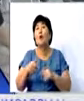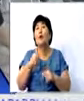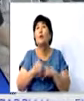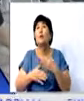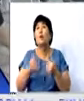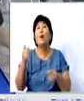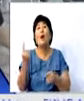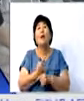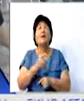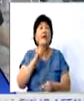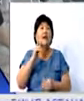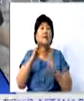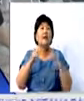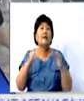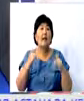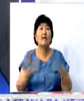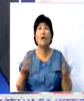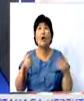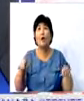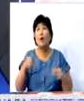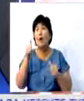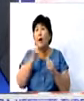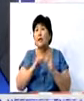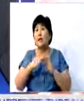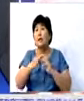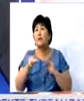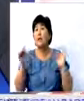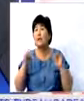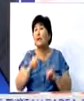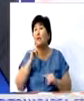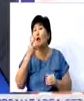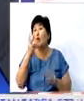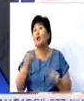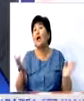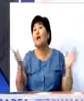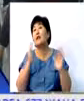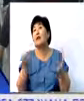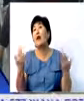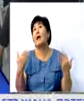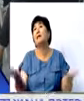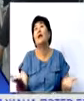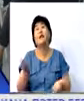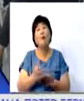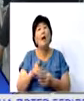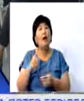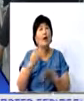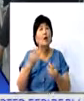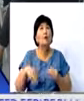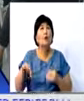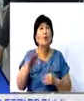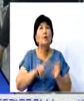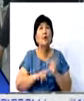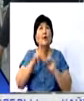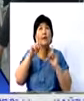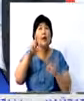биыл алғаш рет жастар лагері құрылып отыр. Мұнда әрбір елді мекеннен жиылған жастар 3 күн бойы табиғат аясында демалды. Алғашқы күні өңірден шыққан